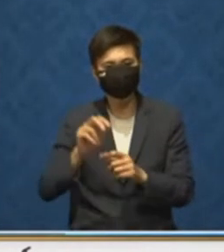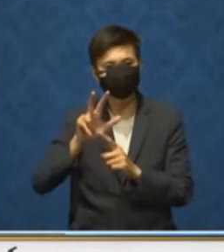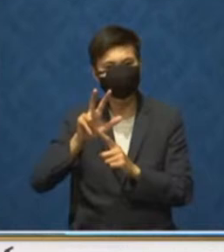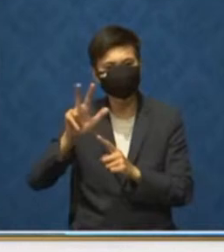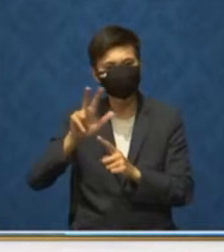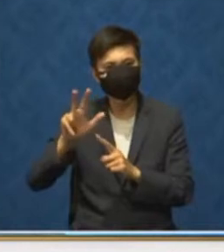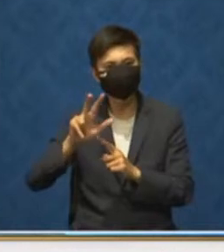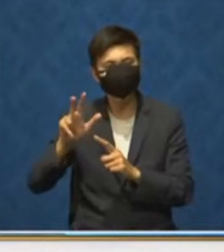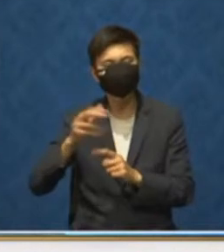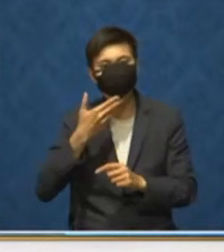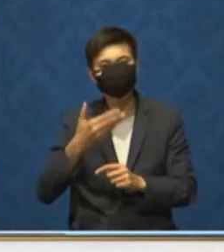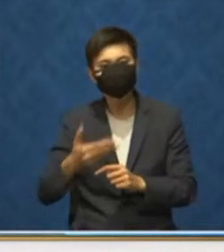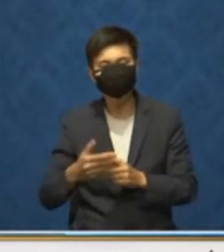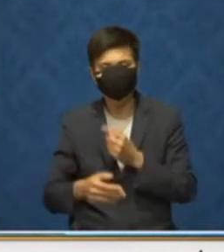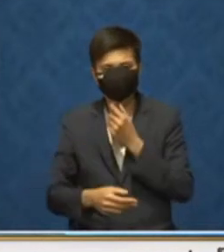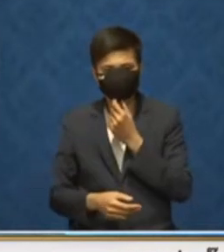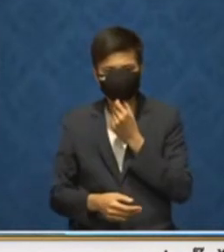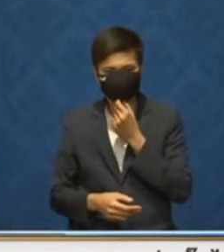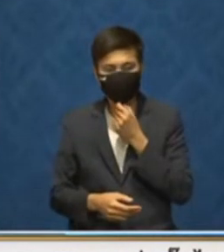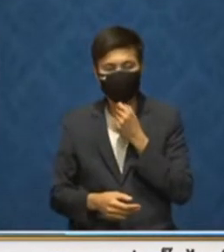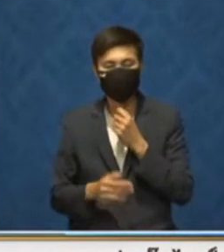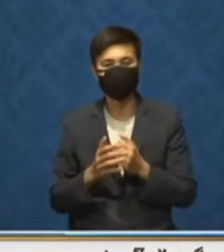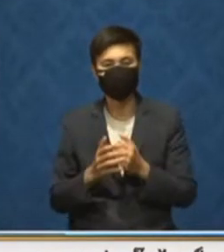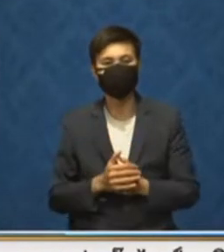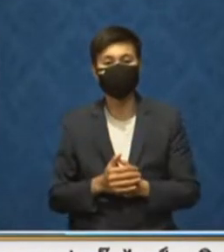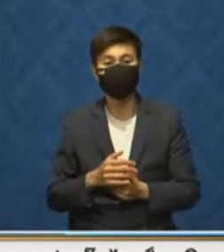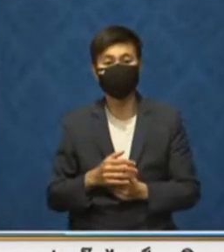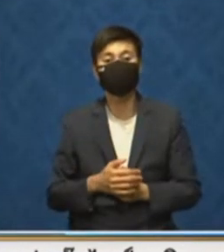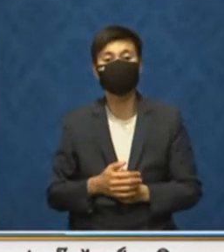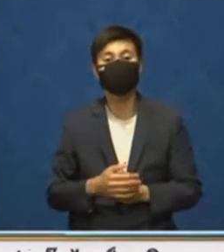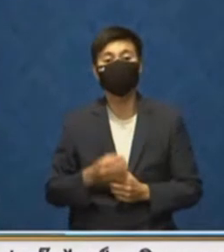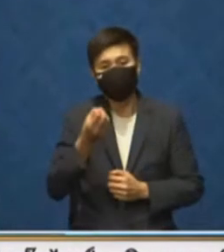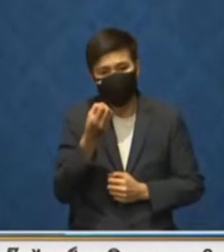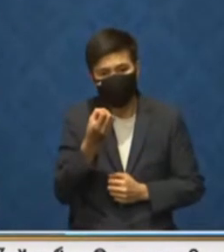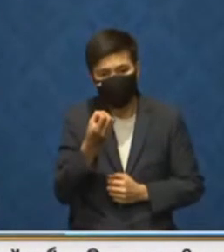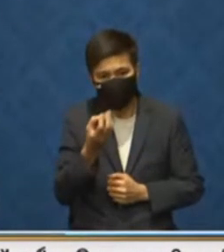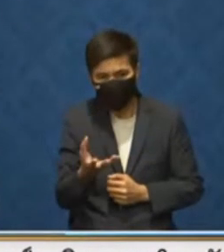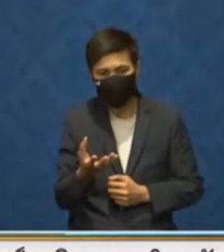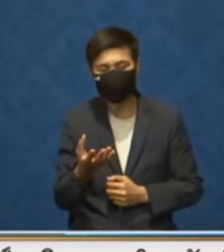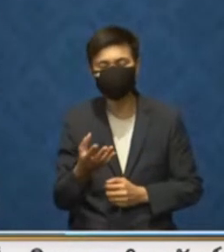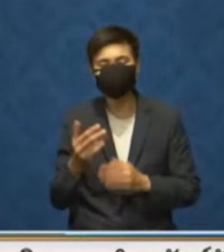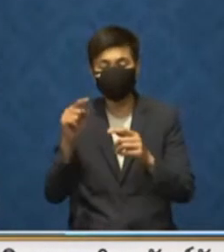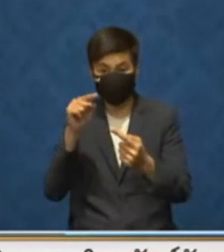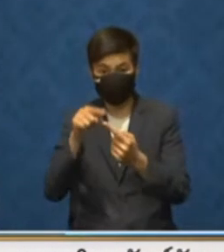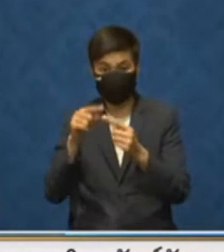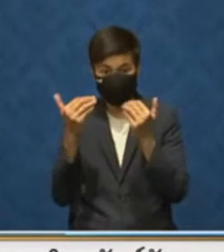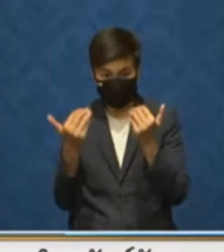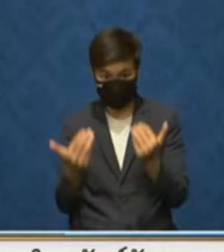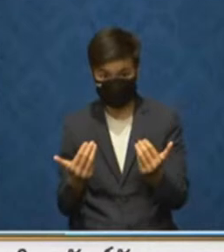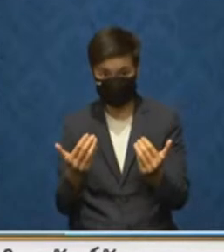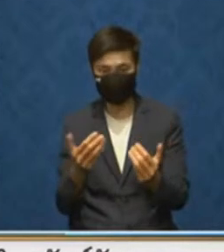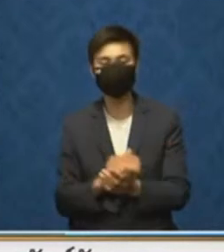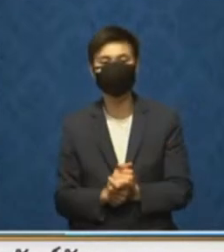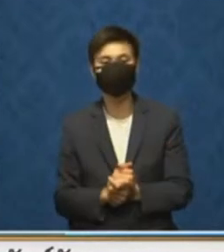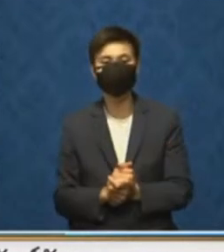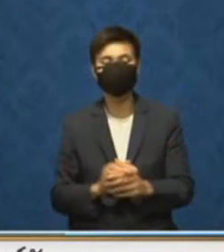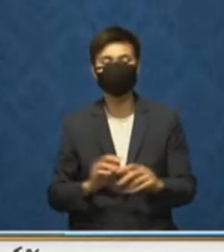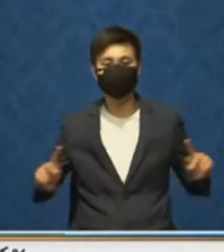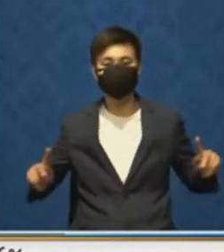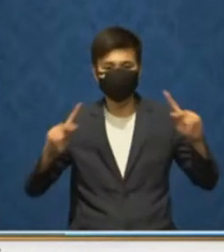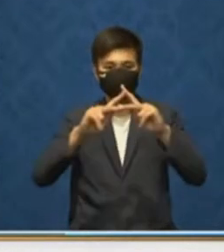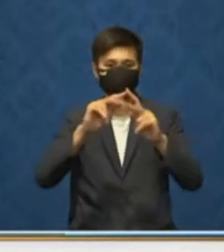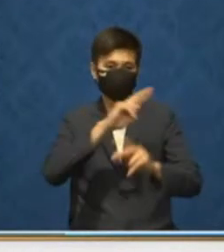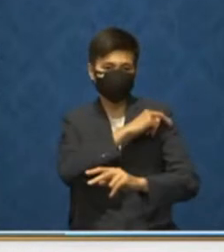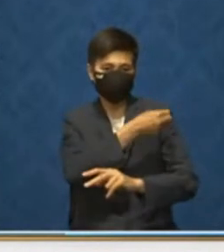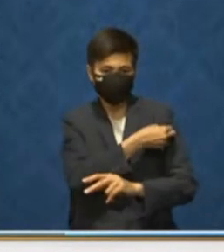ตลอดนะครับนะมาตร์โดยตลอดจนถึงปัจจุบันนะมากกว่ากระทรวงสาสุขและกระทรวง